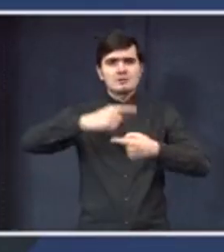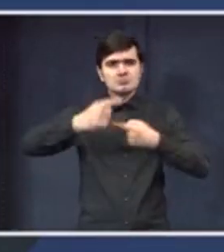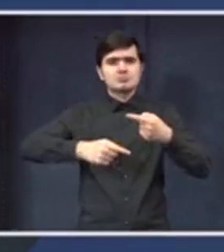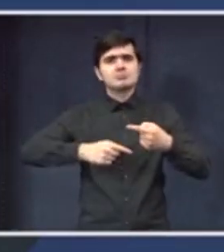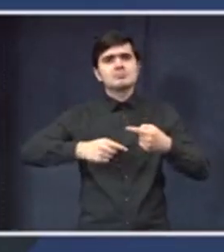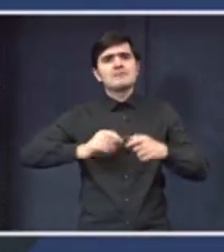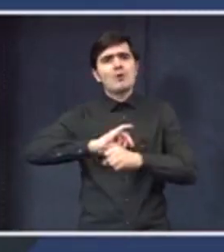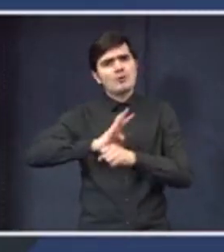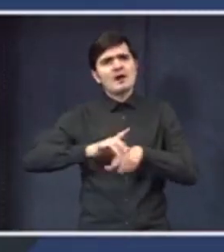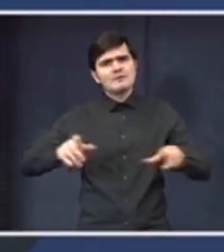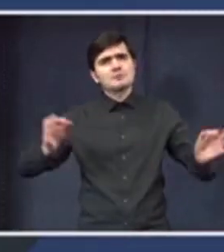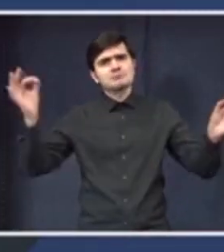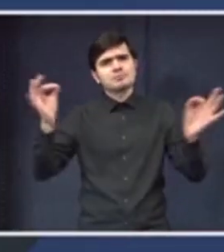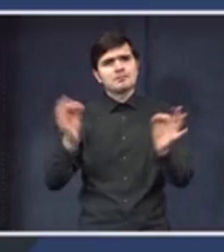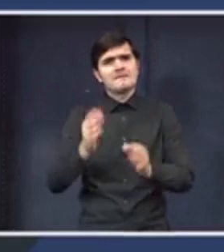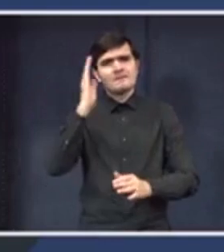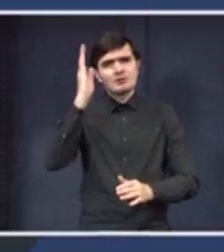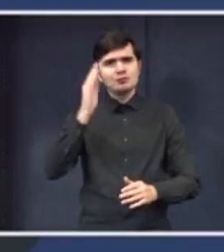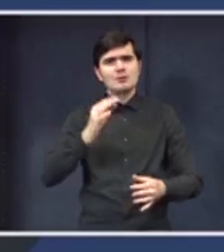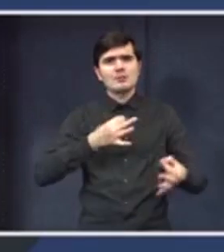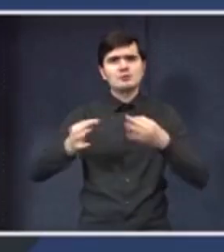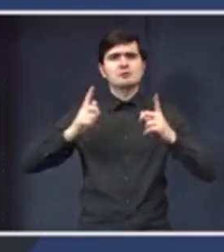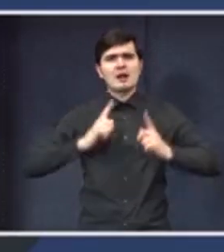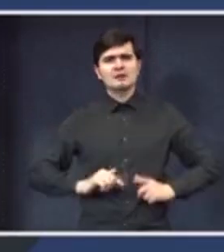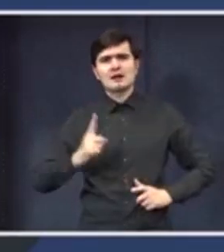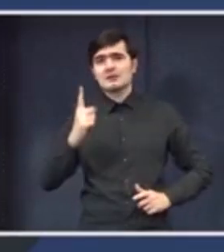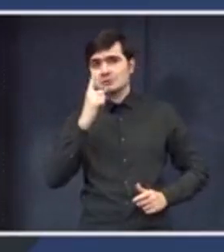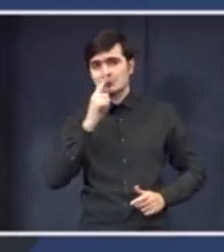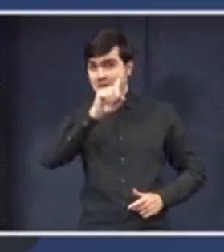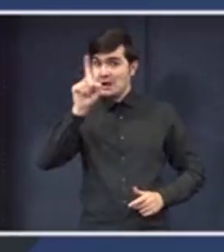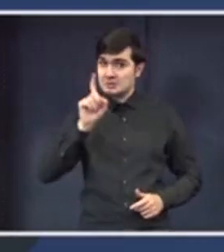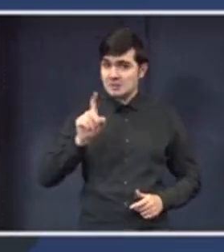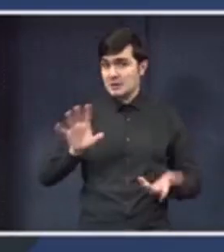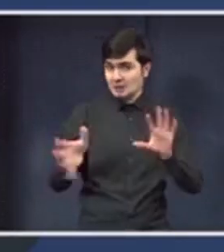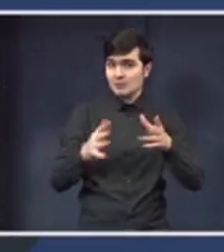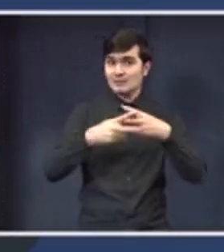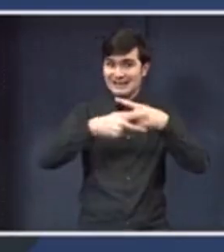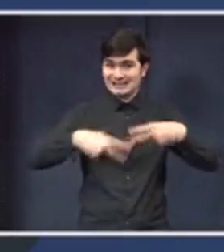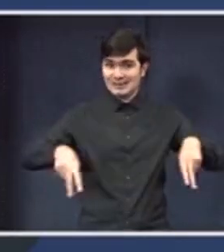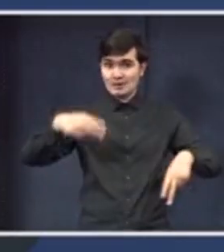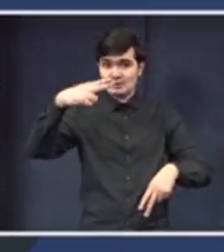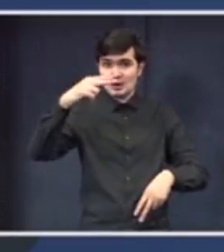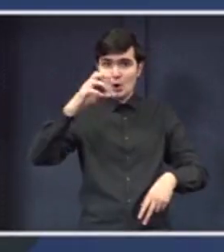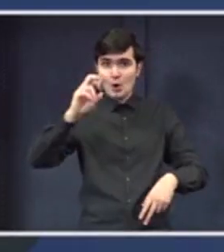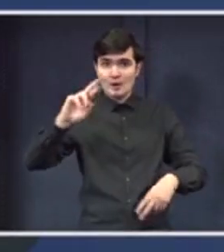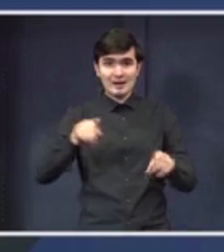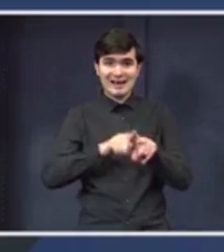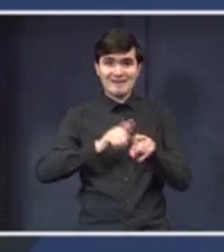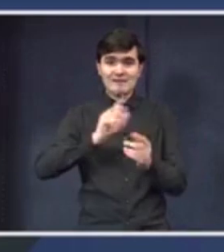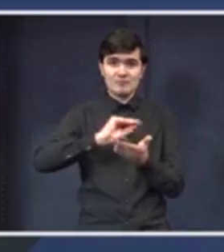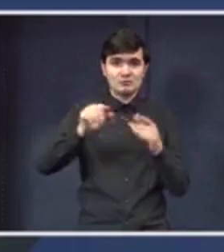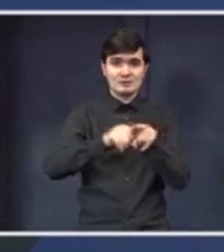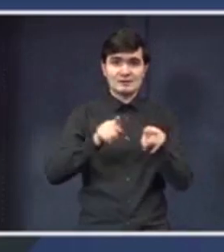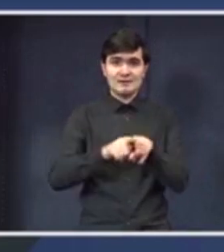va permite măsuri de relaxare de la data de 1 iunie, este posibil ca aceste restaurante, unități Horeca, să funcționeze tot pe același regim